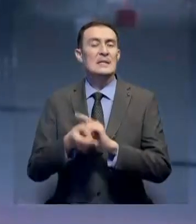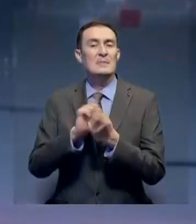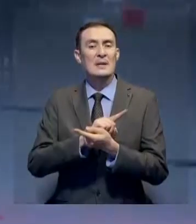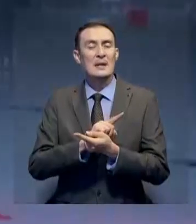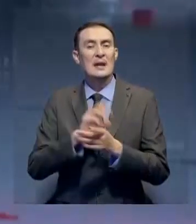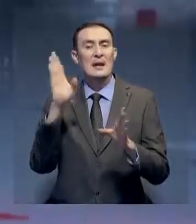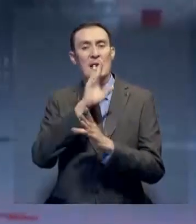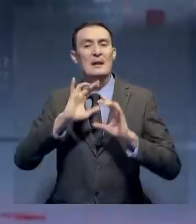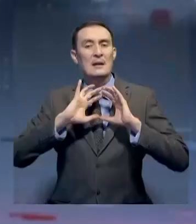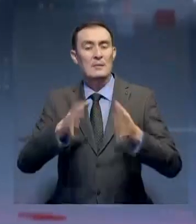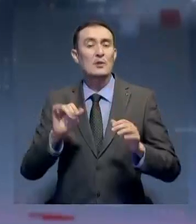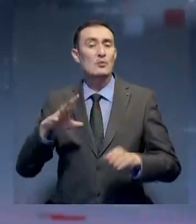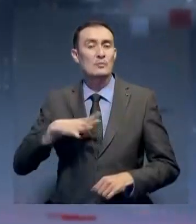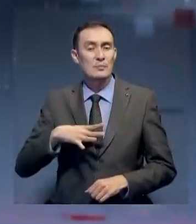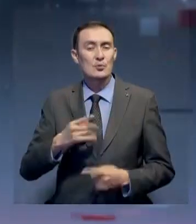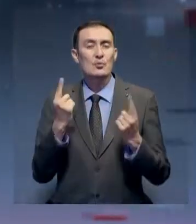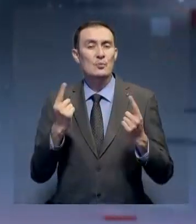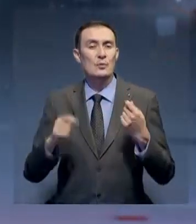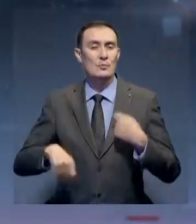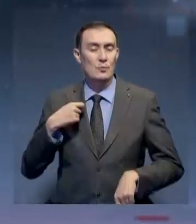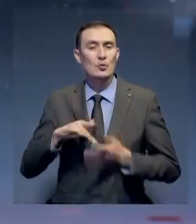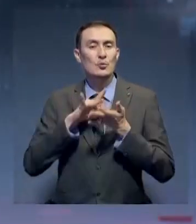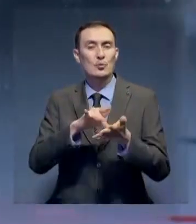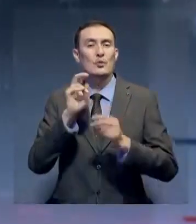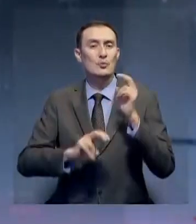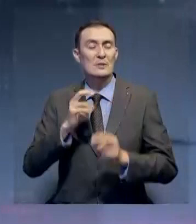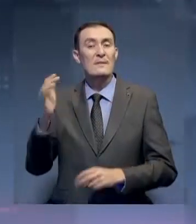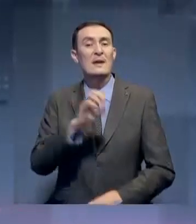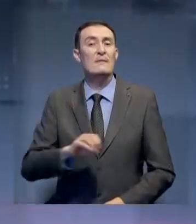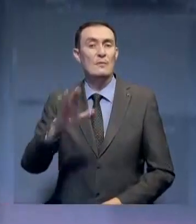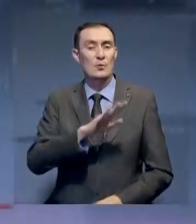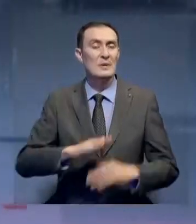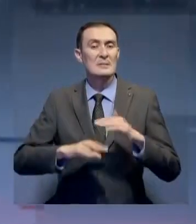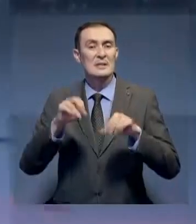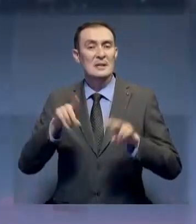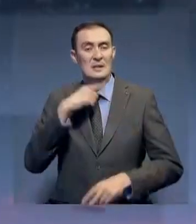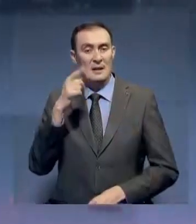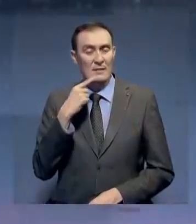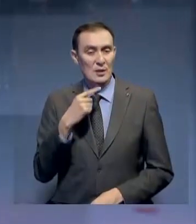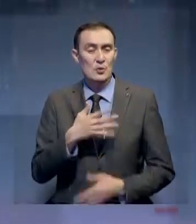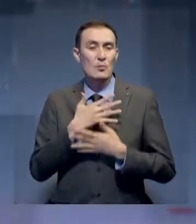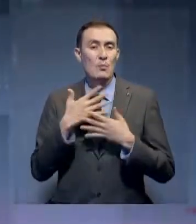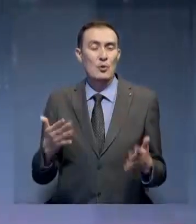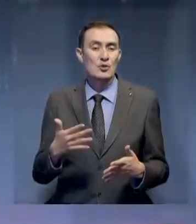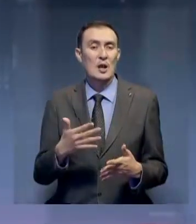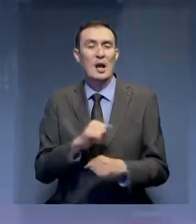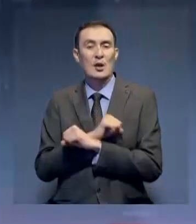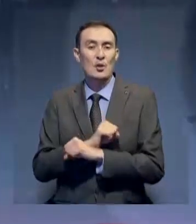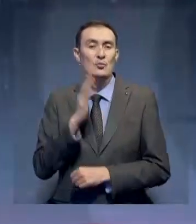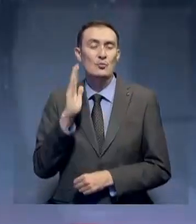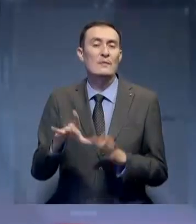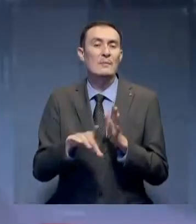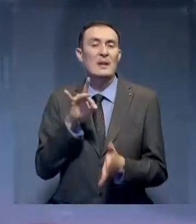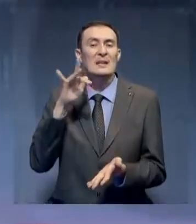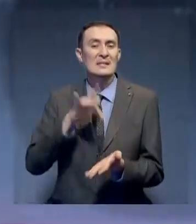Тем временем, изменение климата может серьезно ударить по туриндустрии в Европе, говорят специалисты. Они считают, что все